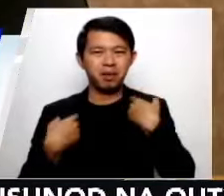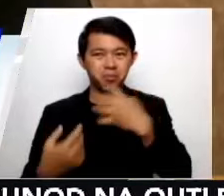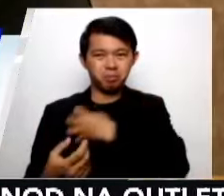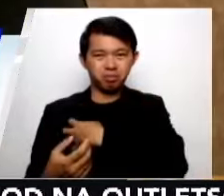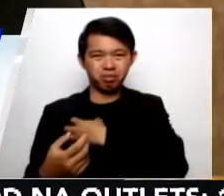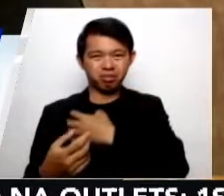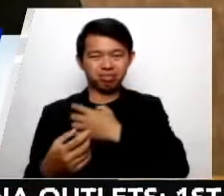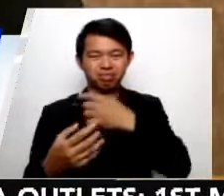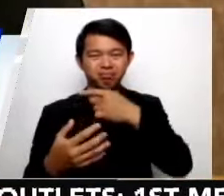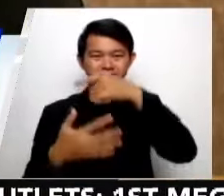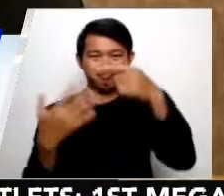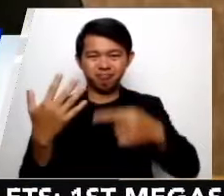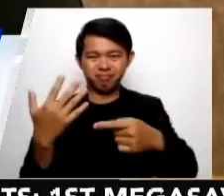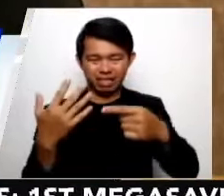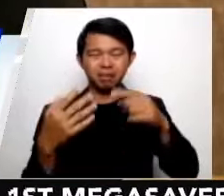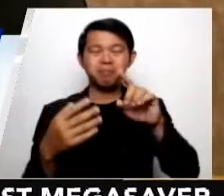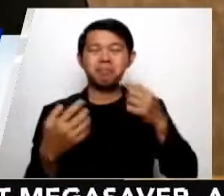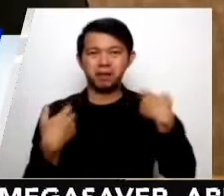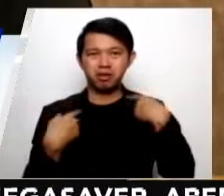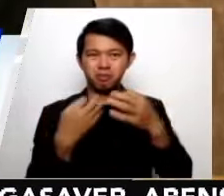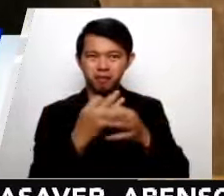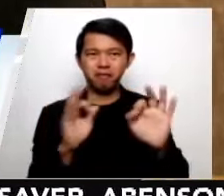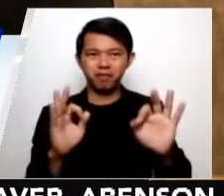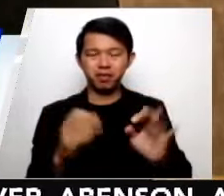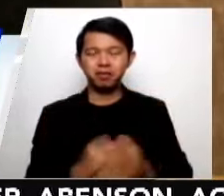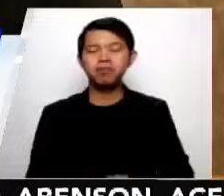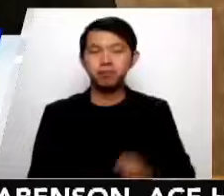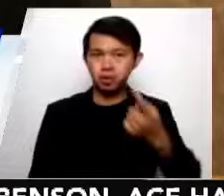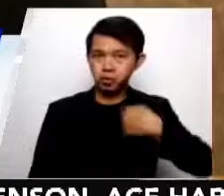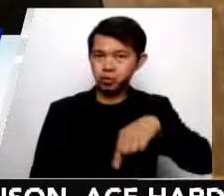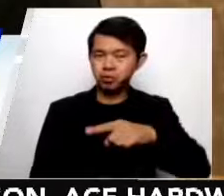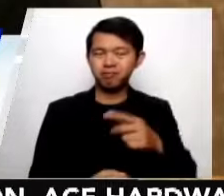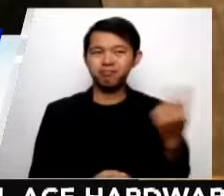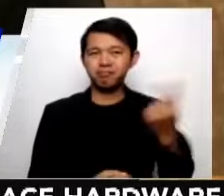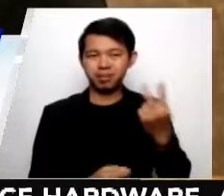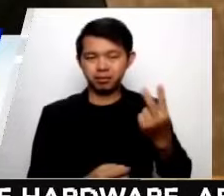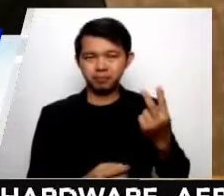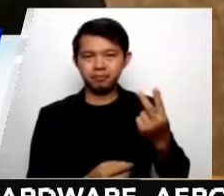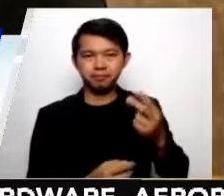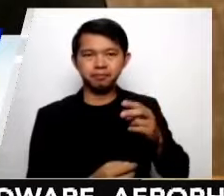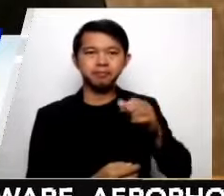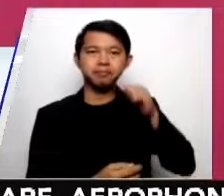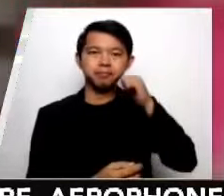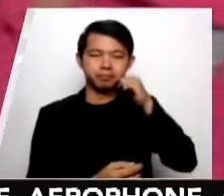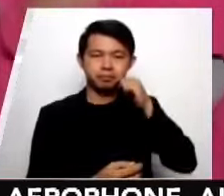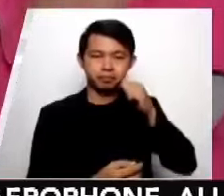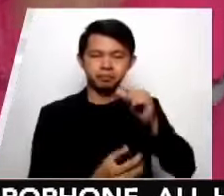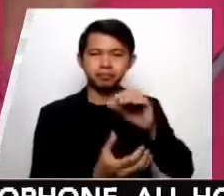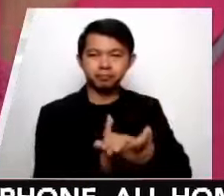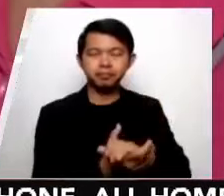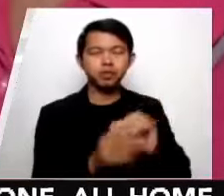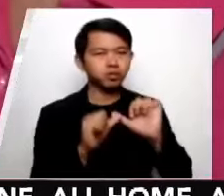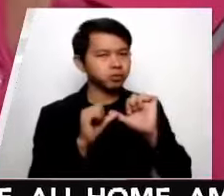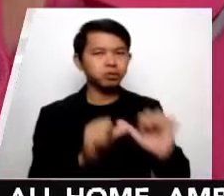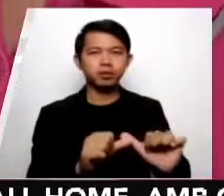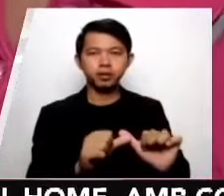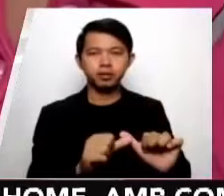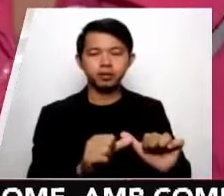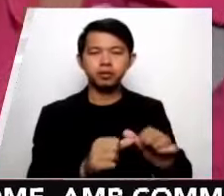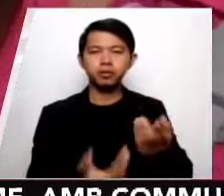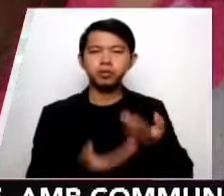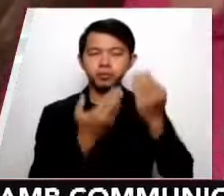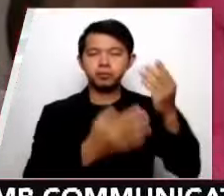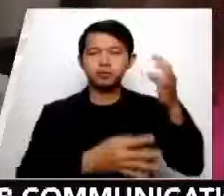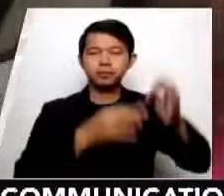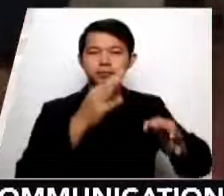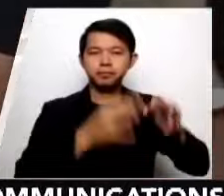pulis. Kahit sa huling hininga namin mag-asawa, lalaban at lalaban kami. June Veneracion, nagbabalita para